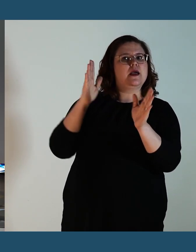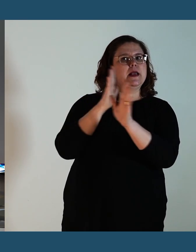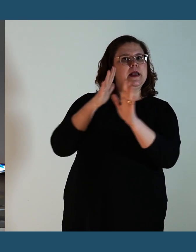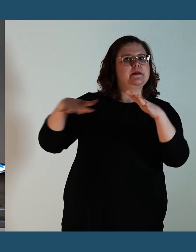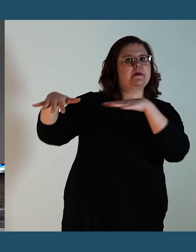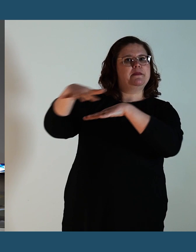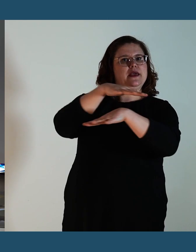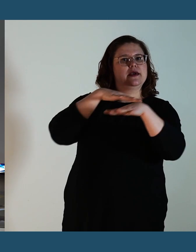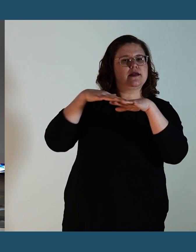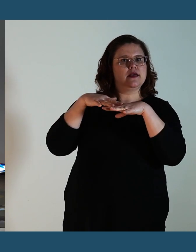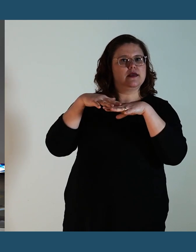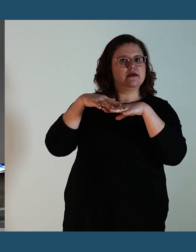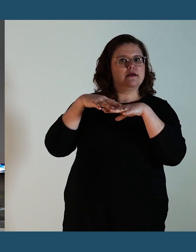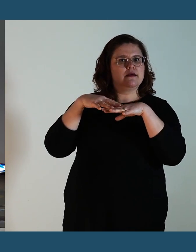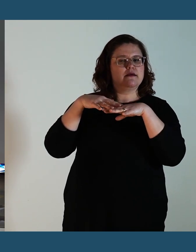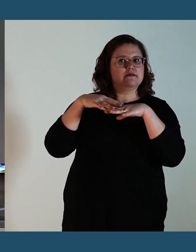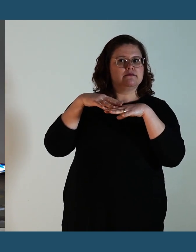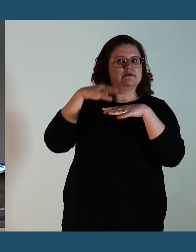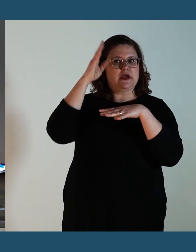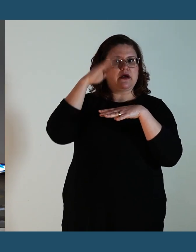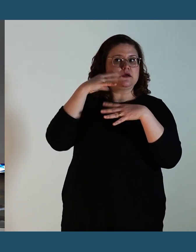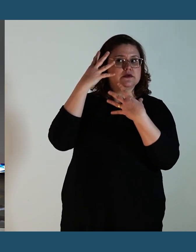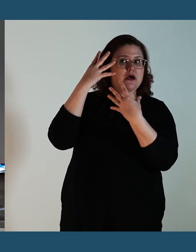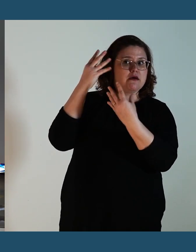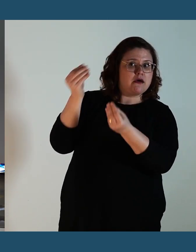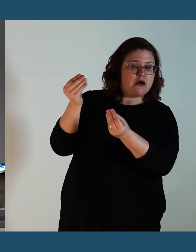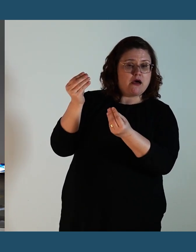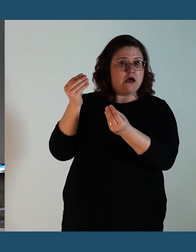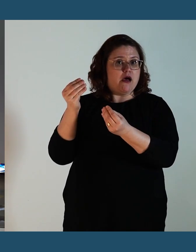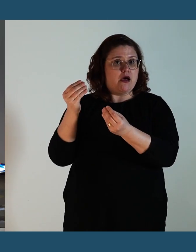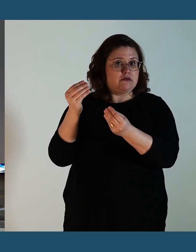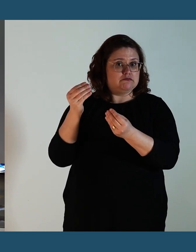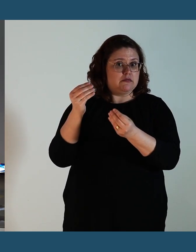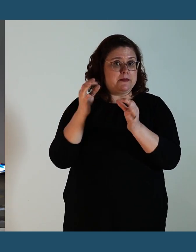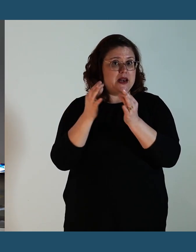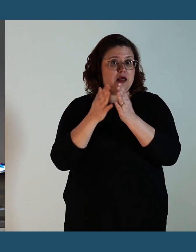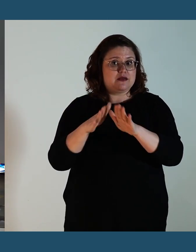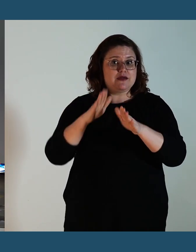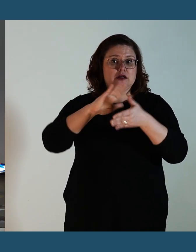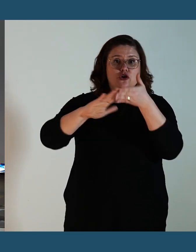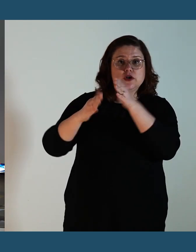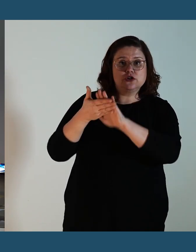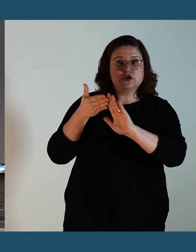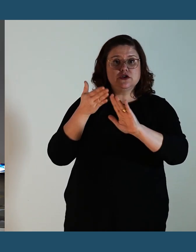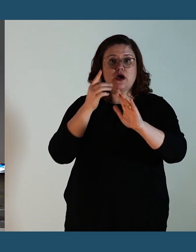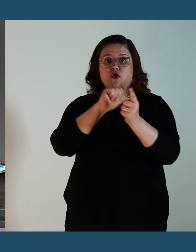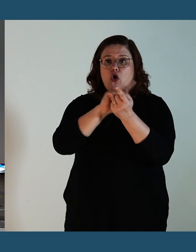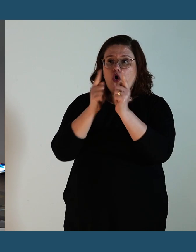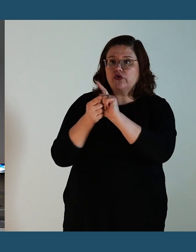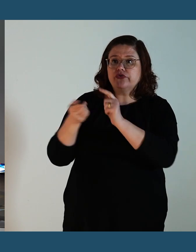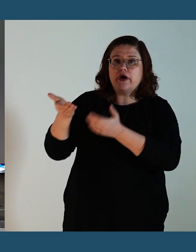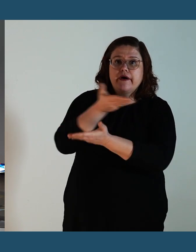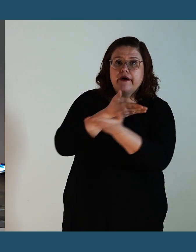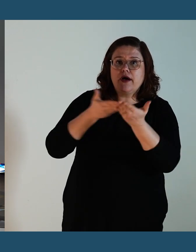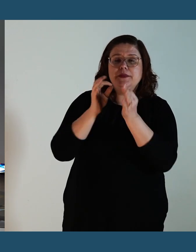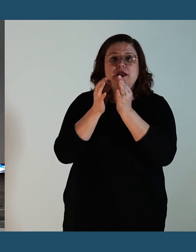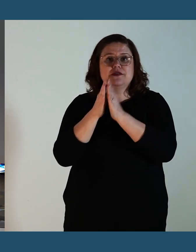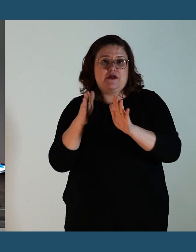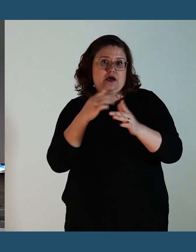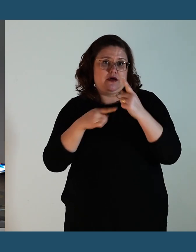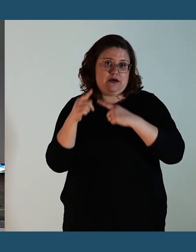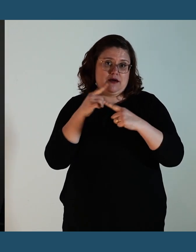se peilautuu kansalle ikään kuin myös lukuohjeeksi siitä, että miten me kohdataan toisemme tai miten asioista